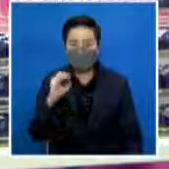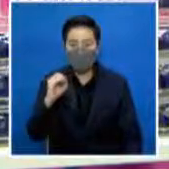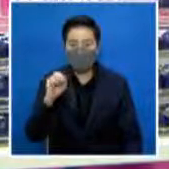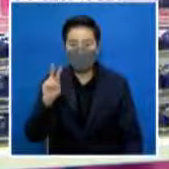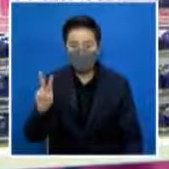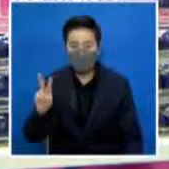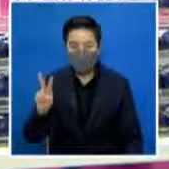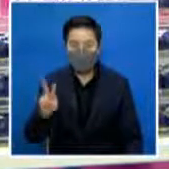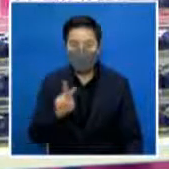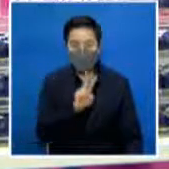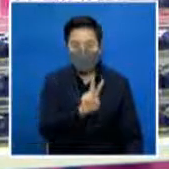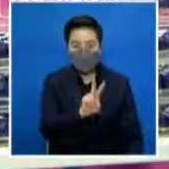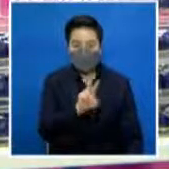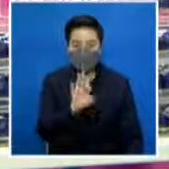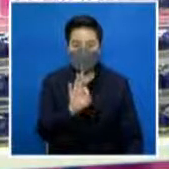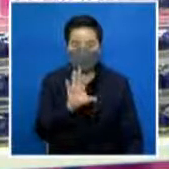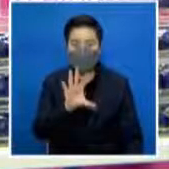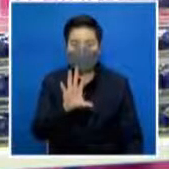2954502